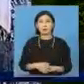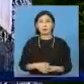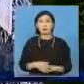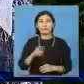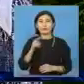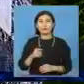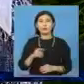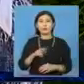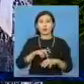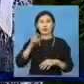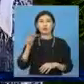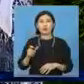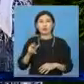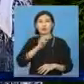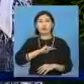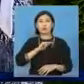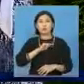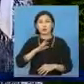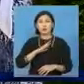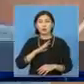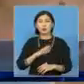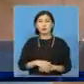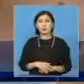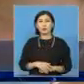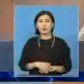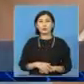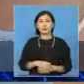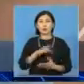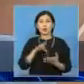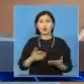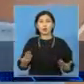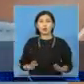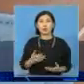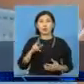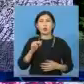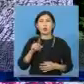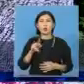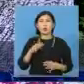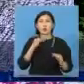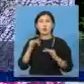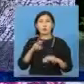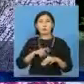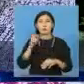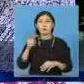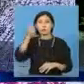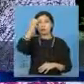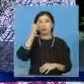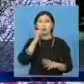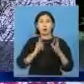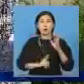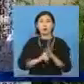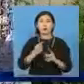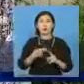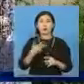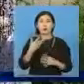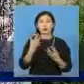мына ақ халаттылардың еңбектерінің арқасында. Қала тұрғыны Қарлығаш Нижанова әңгімесін дәрігерлерге алғыс айтудан бастады.